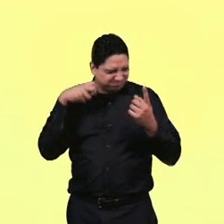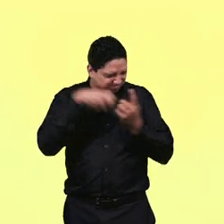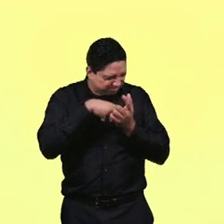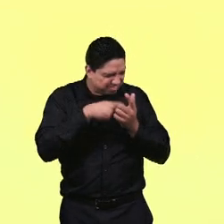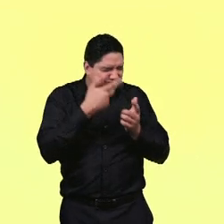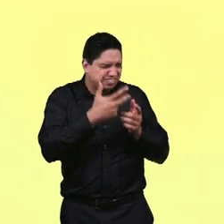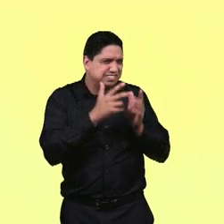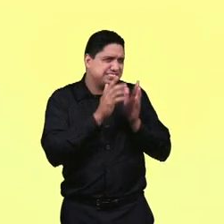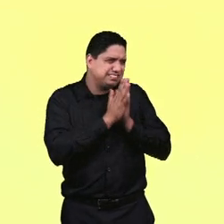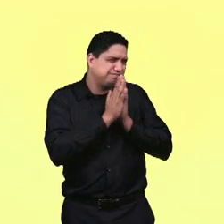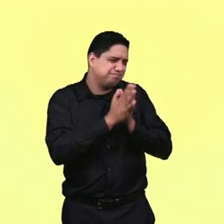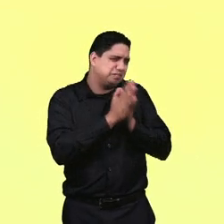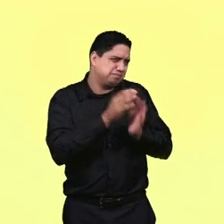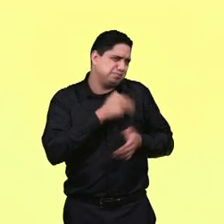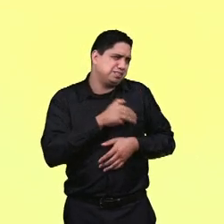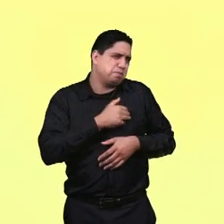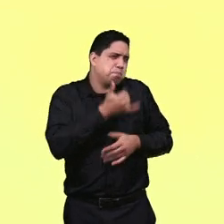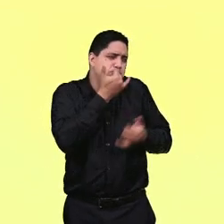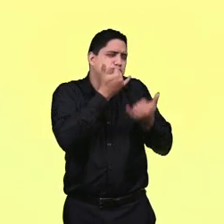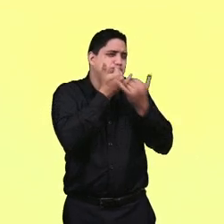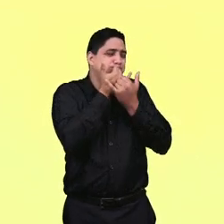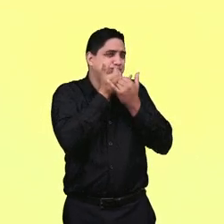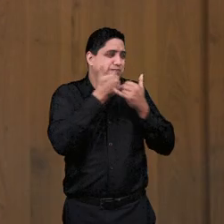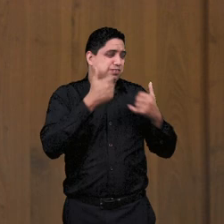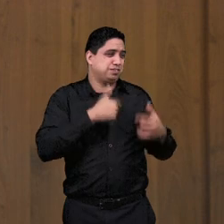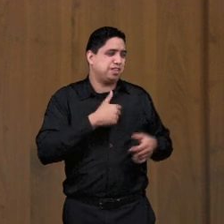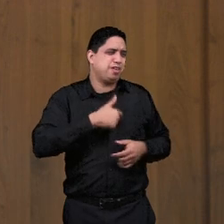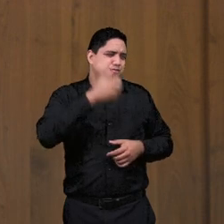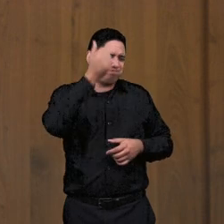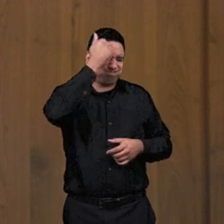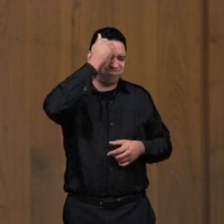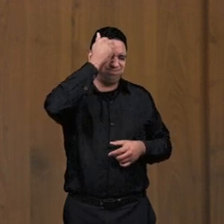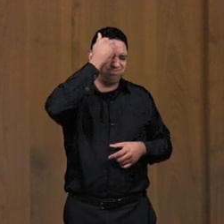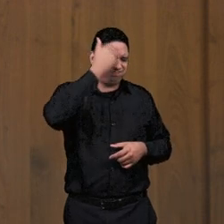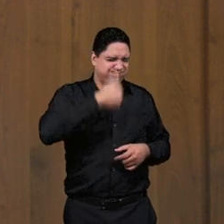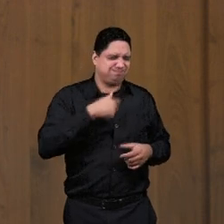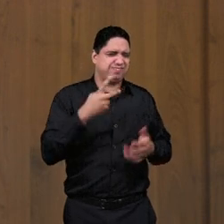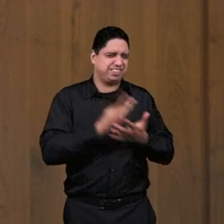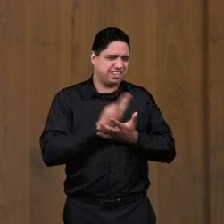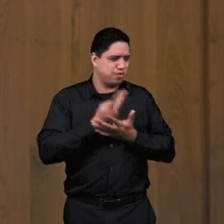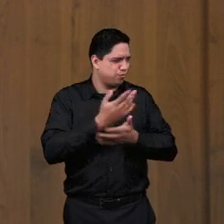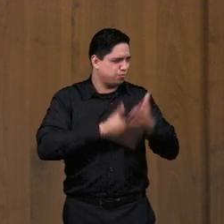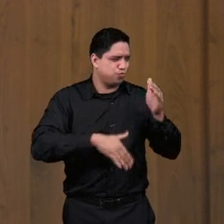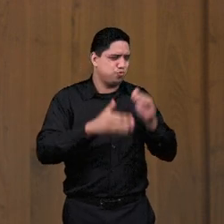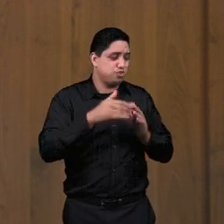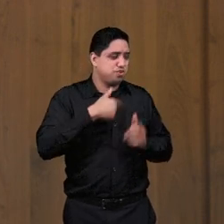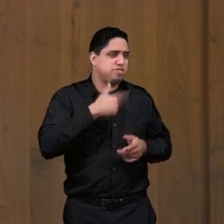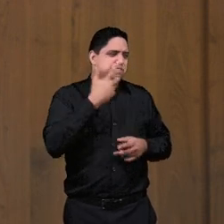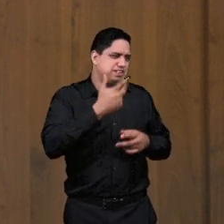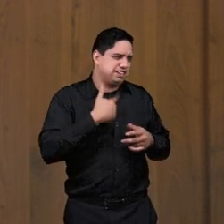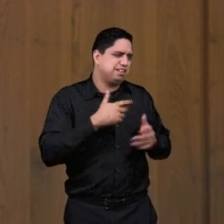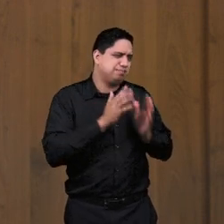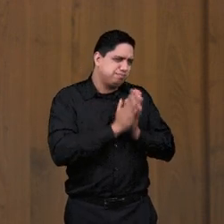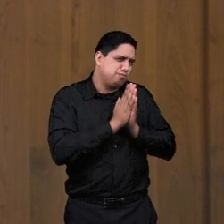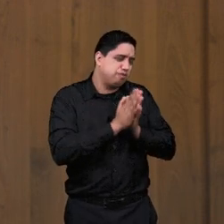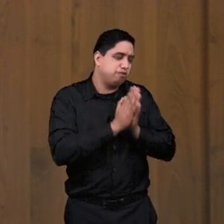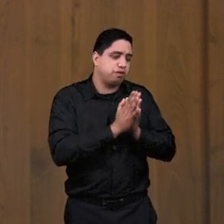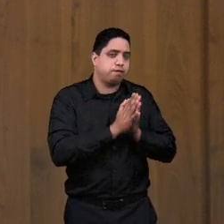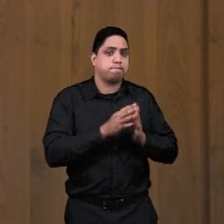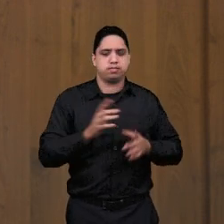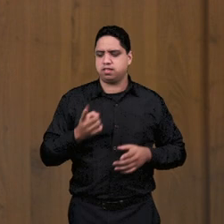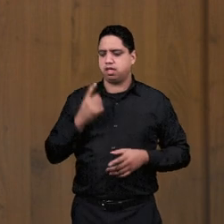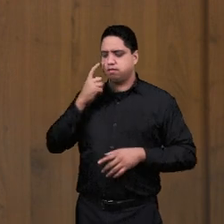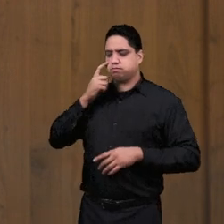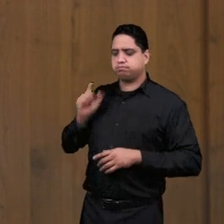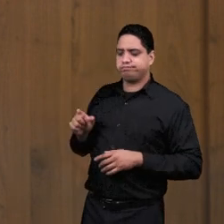pardon de moi, aie miséricorde de moi, pardonne-moi pour tout ce que j'ai fait, pour tout ce que j'ai dit. Et David alors a pardonné